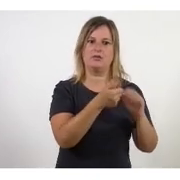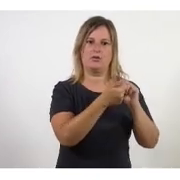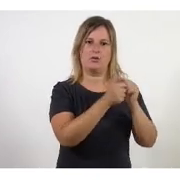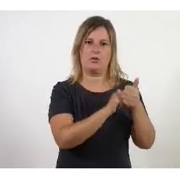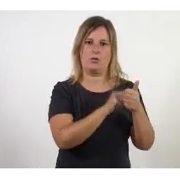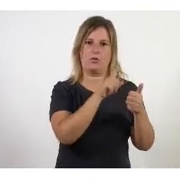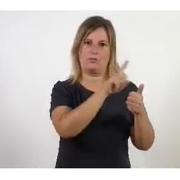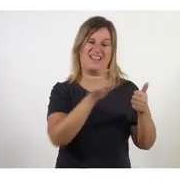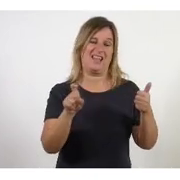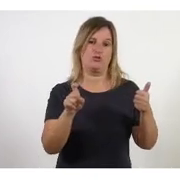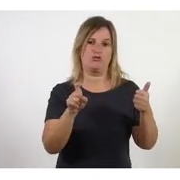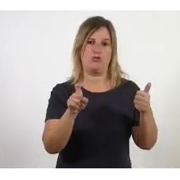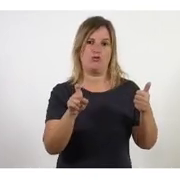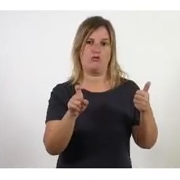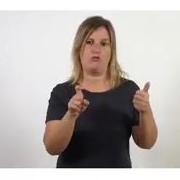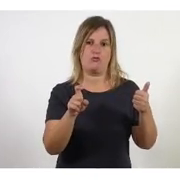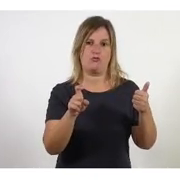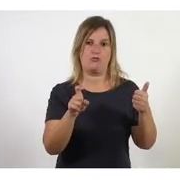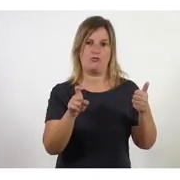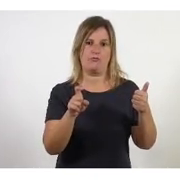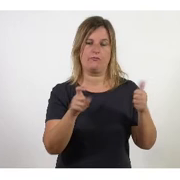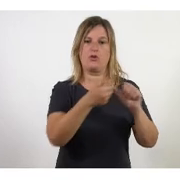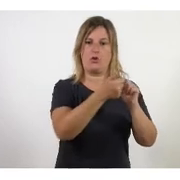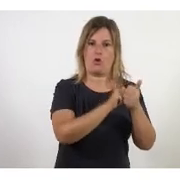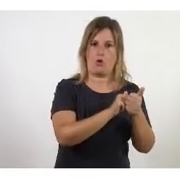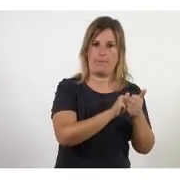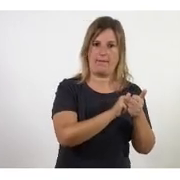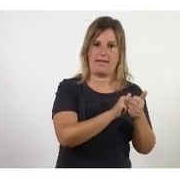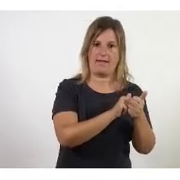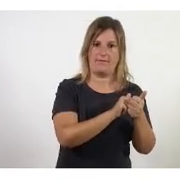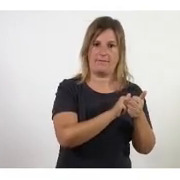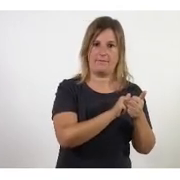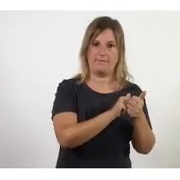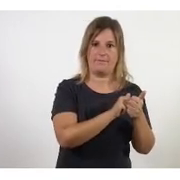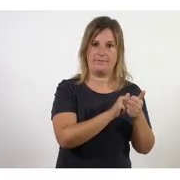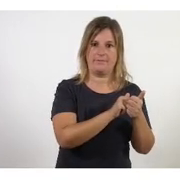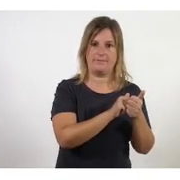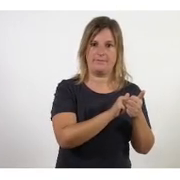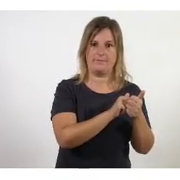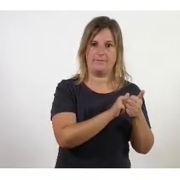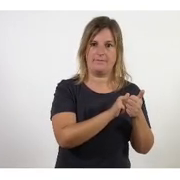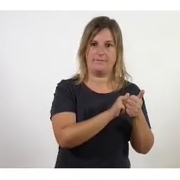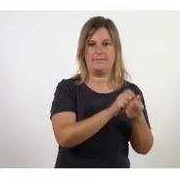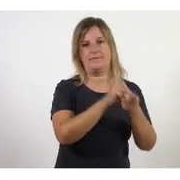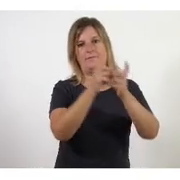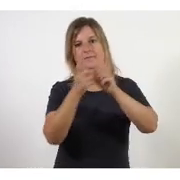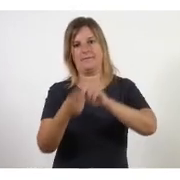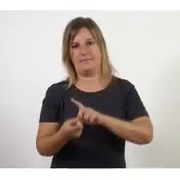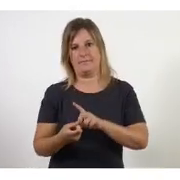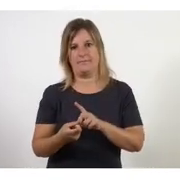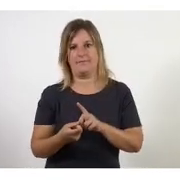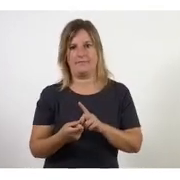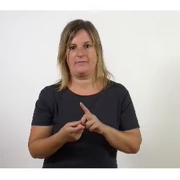vale? I selecciono el text, copio, que al final ja agafareu el truquillo de quant de text